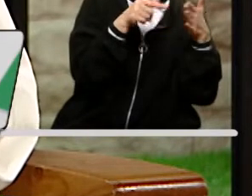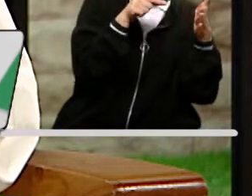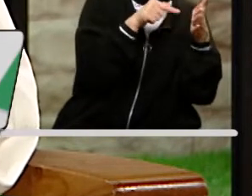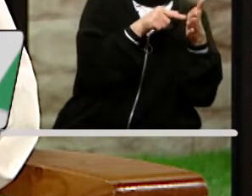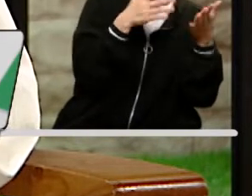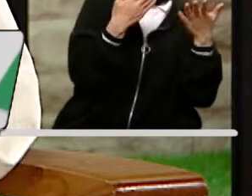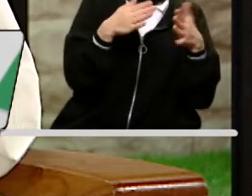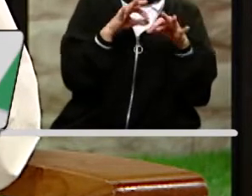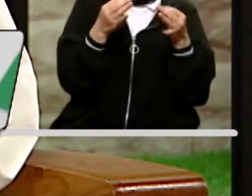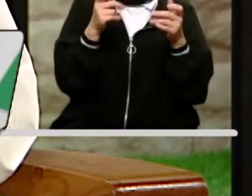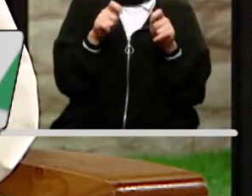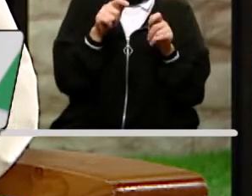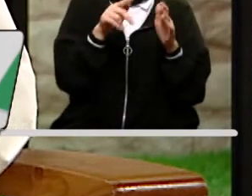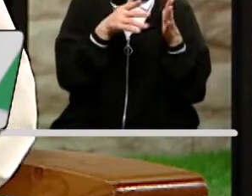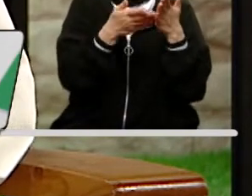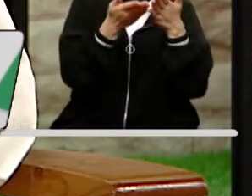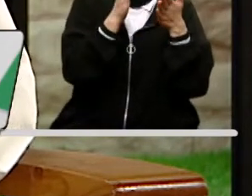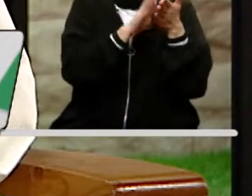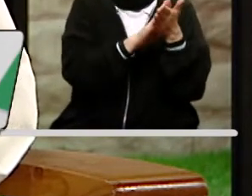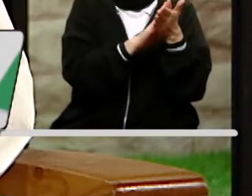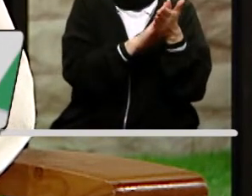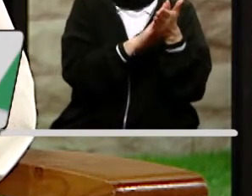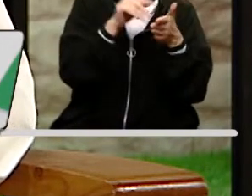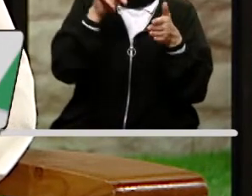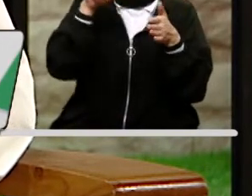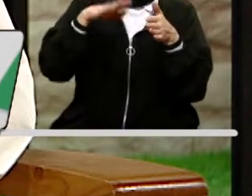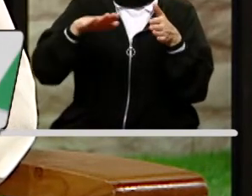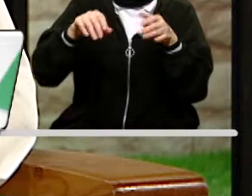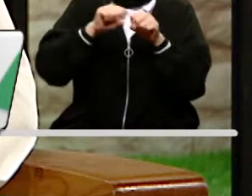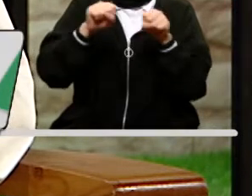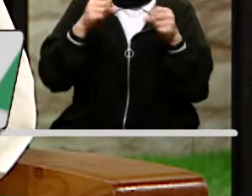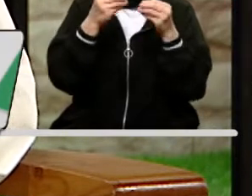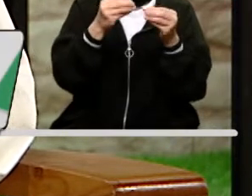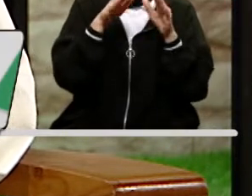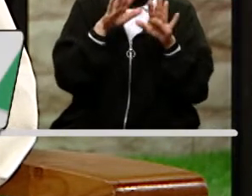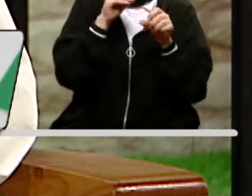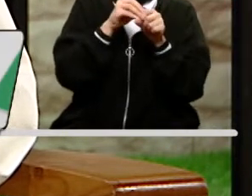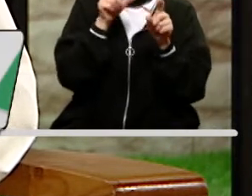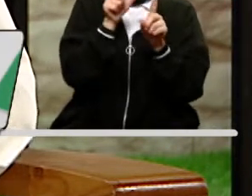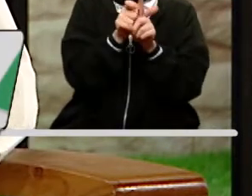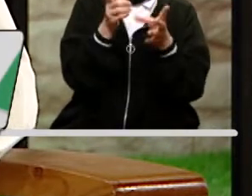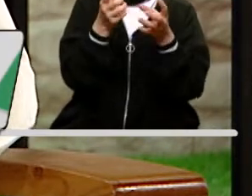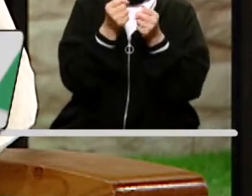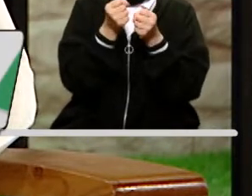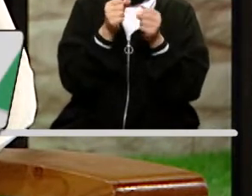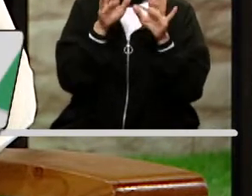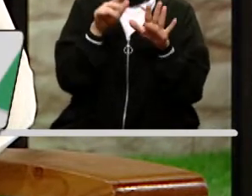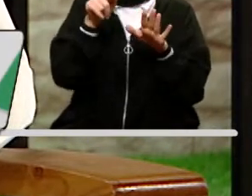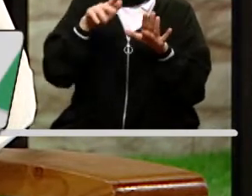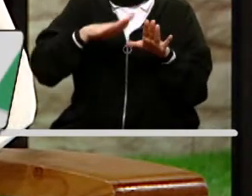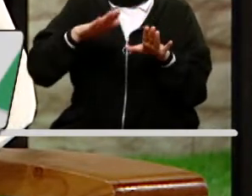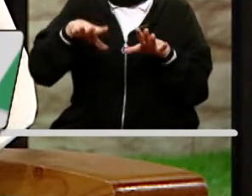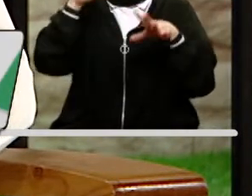kapak yapıyoruz bir süre. Biraz büyüdükten sonra ona anlatıyoruz. Bu yaşa kadar da evet biraz sınırlarımız oluyor. Ama bu çocuğun